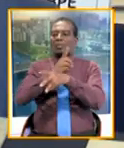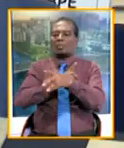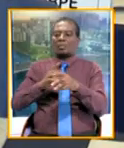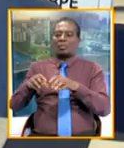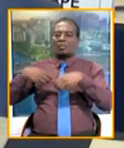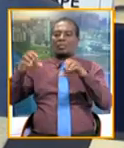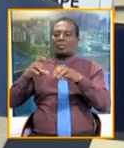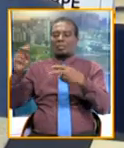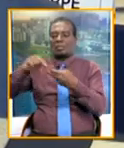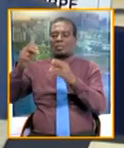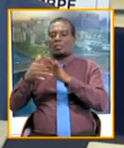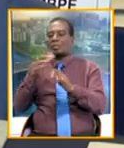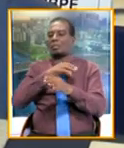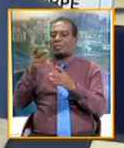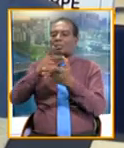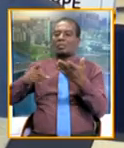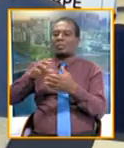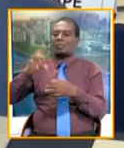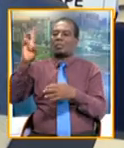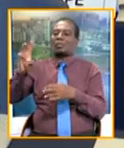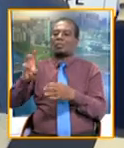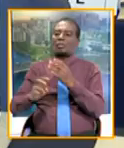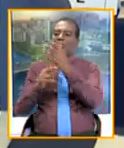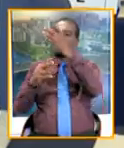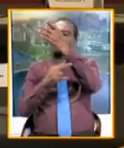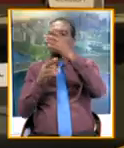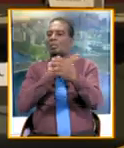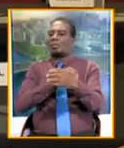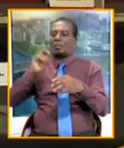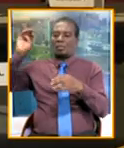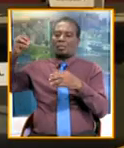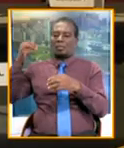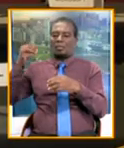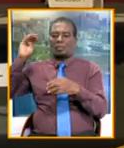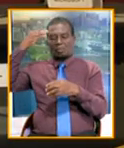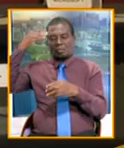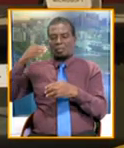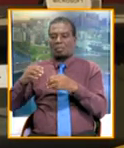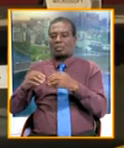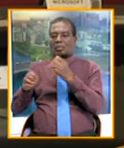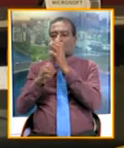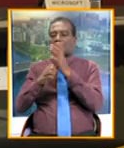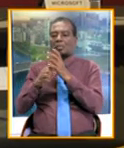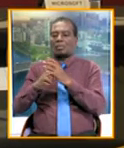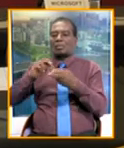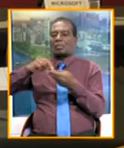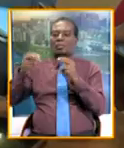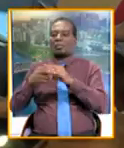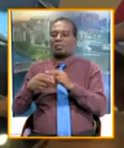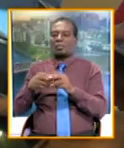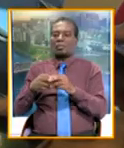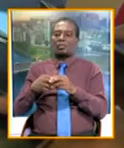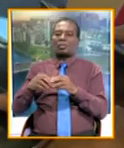commerce électronique font partie des 7 piliers que s'est assigné le ministère de l'économie numérique, des télécommunications et de